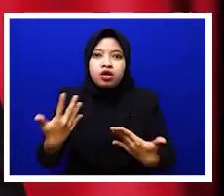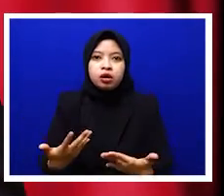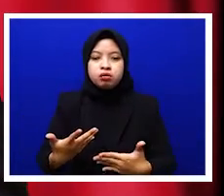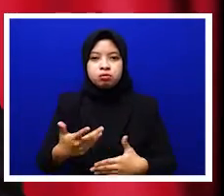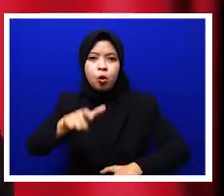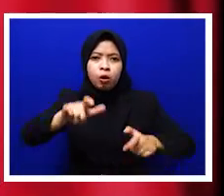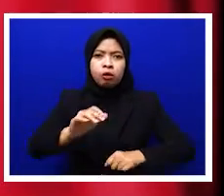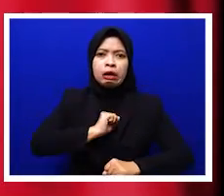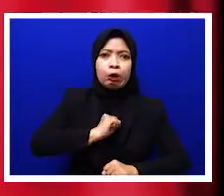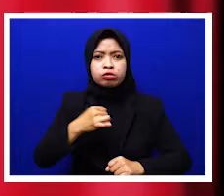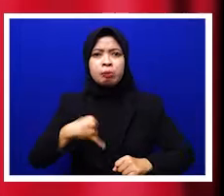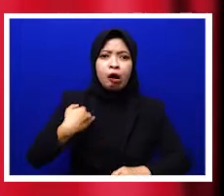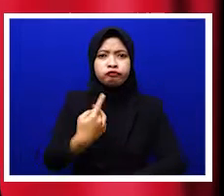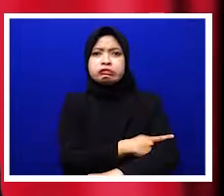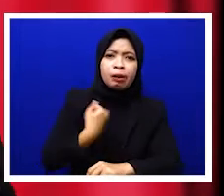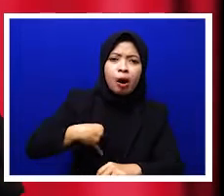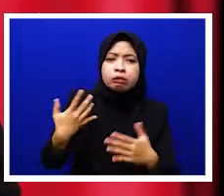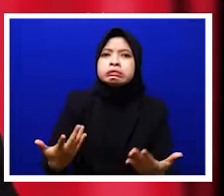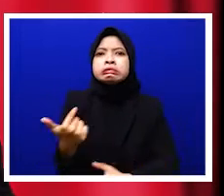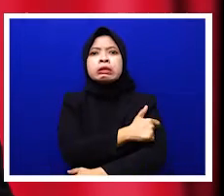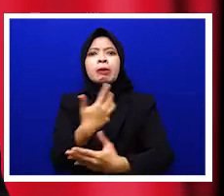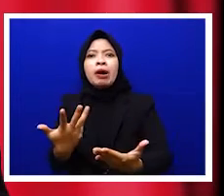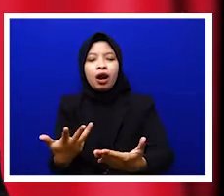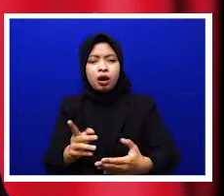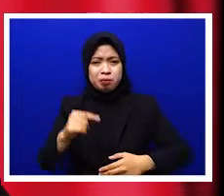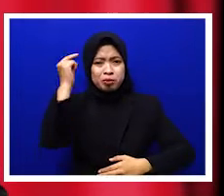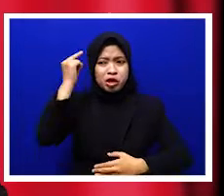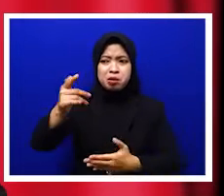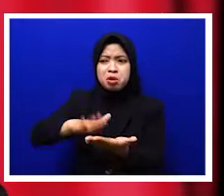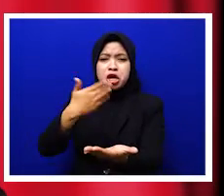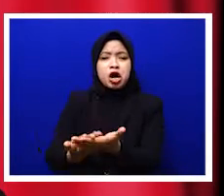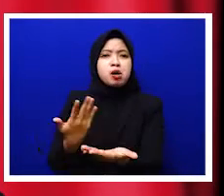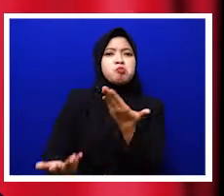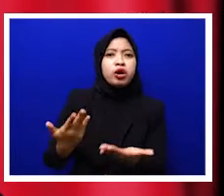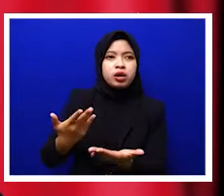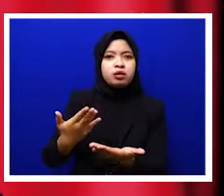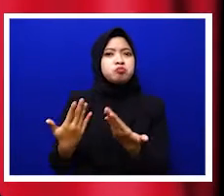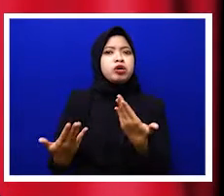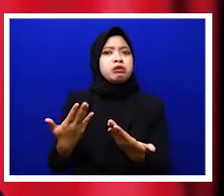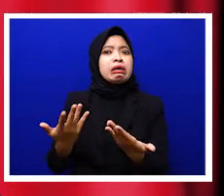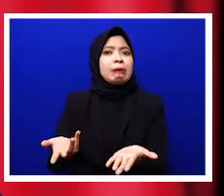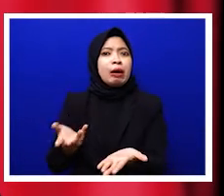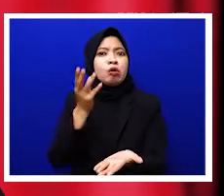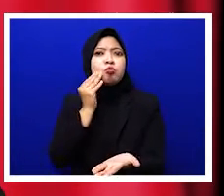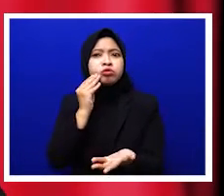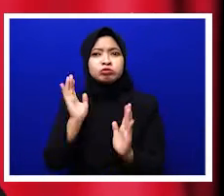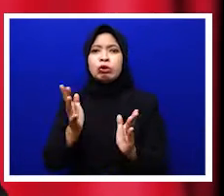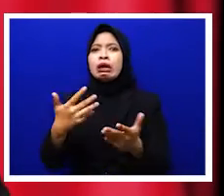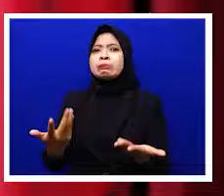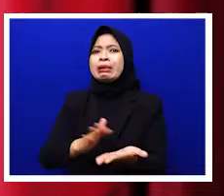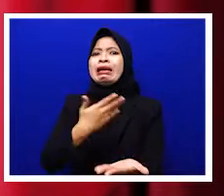bikin orang-orang jadi pada takut divaksin. Padahal kan menurut saya bisa aja itu meninggal karena emang udah ajalnya gitu